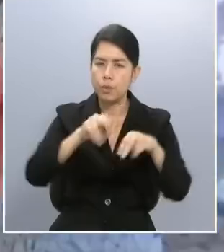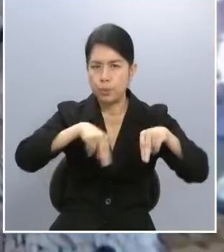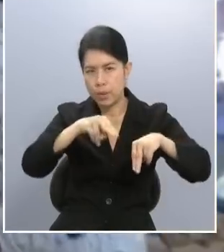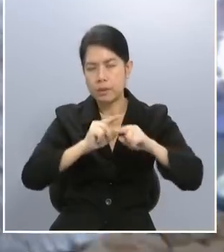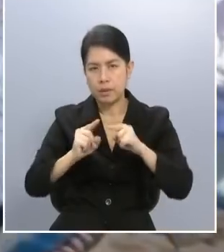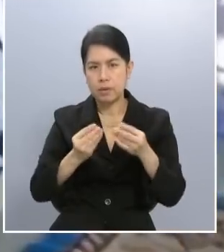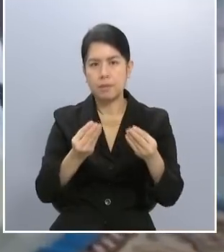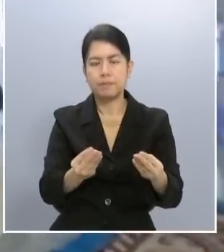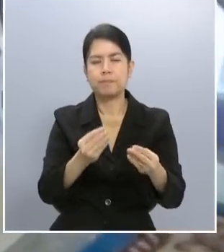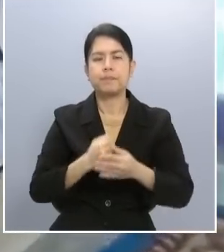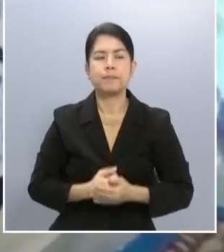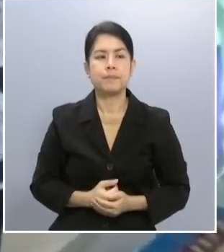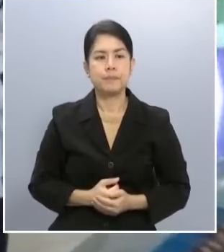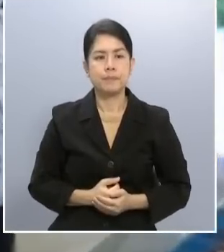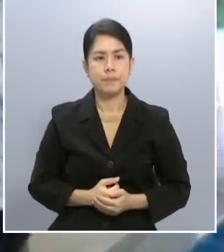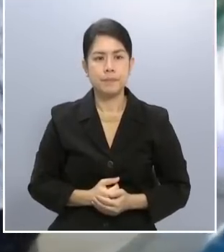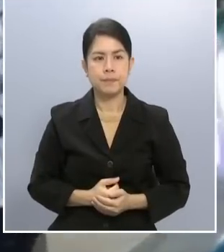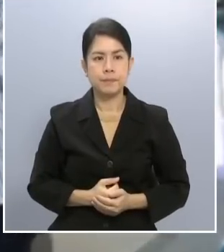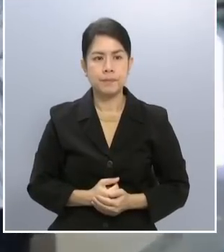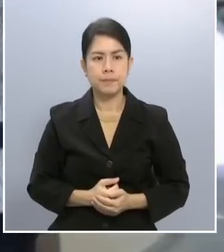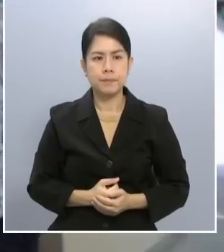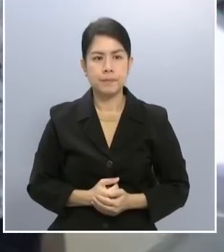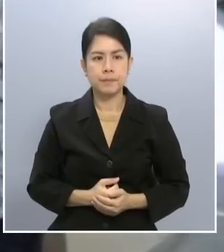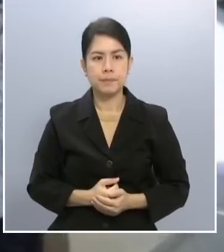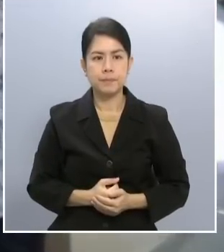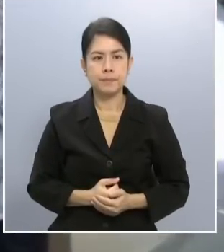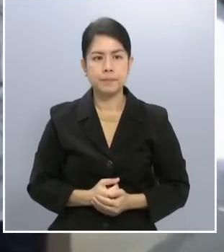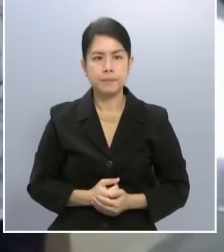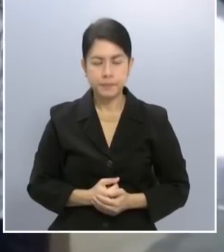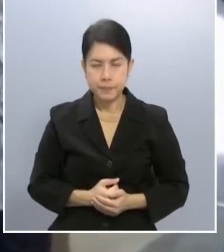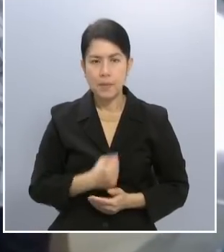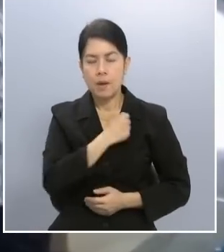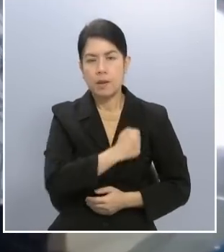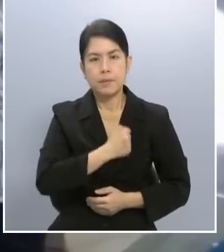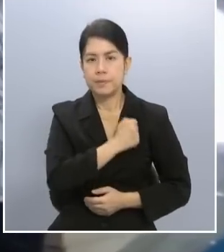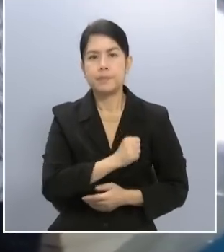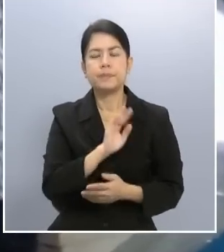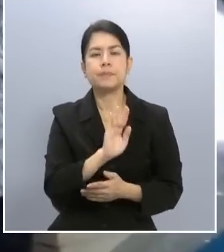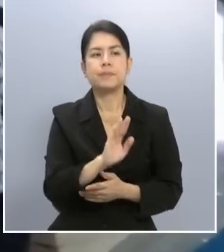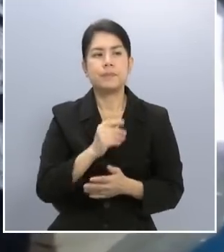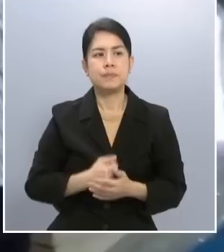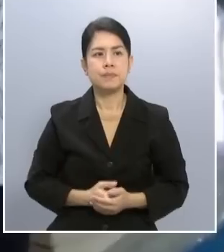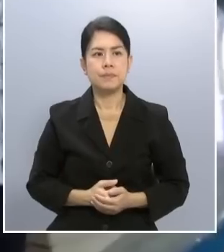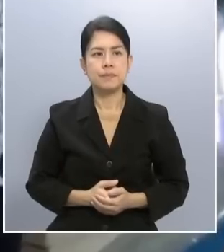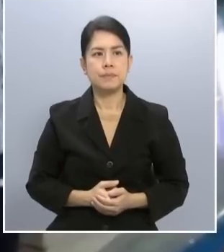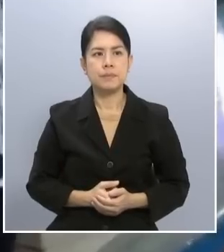นี่แหละครับคือก็เป็นเหตุสลดใจจริงๆนะฮะคุณผู้ชมครับ